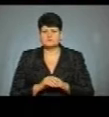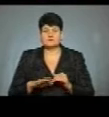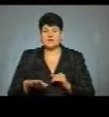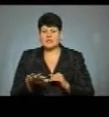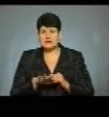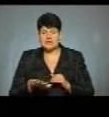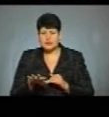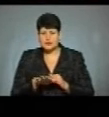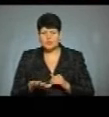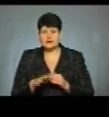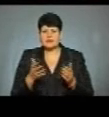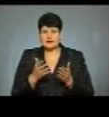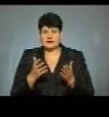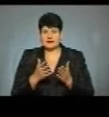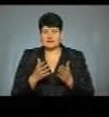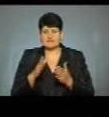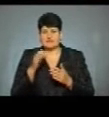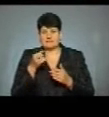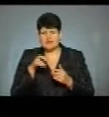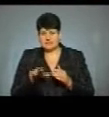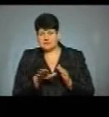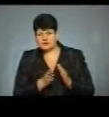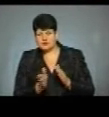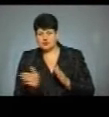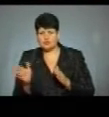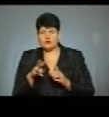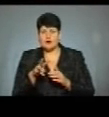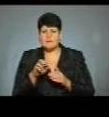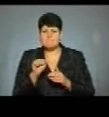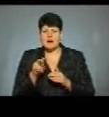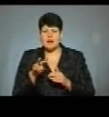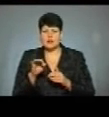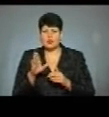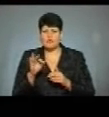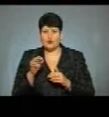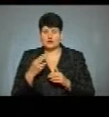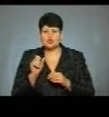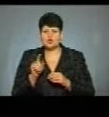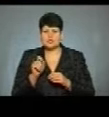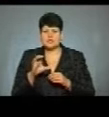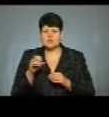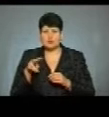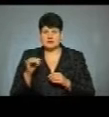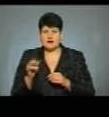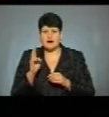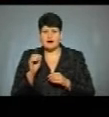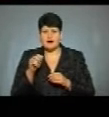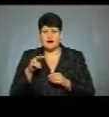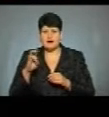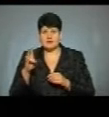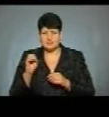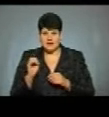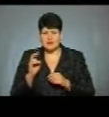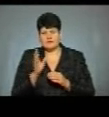Територія, яка йде від Вівса в сторону Маловодів, в сторону Золотої Слободи, в сторону села Кального, ну і в